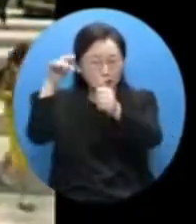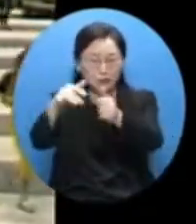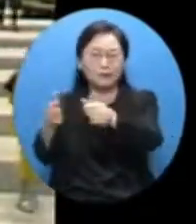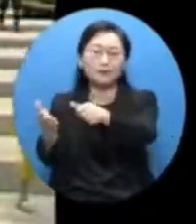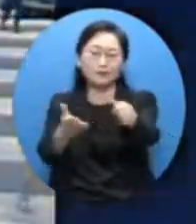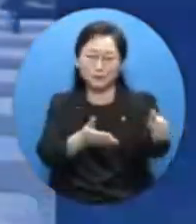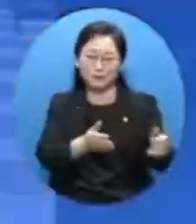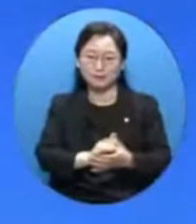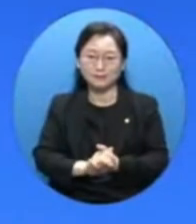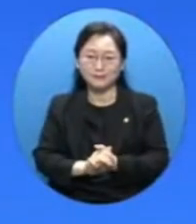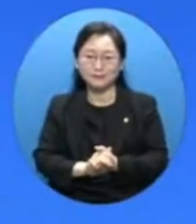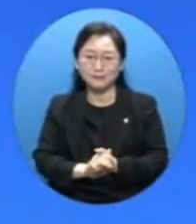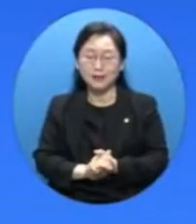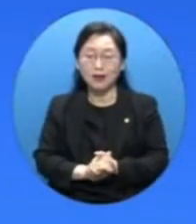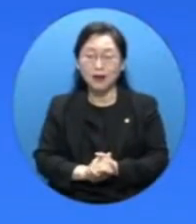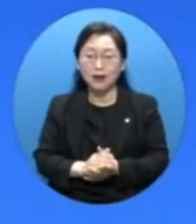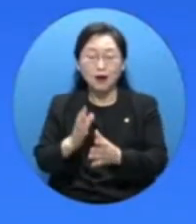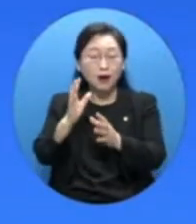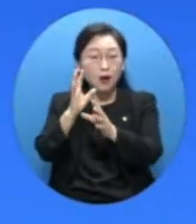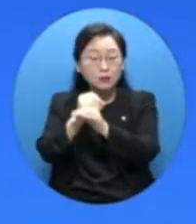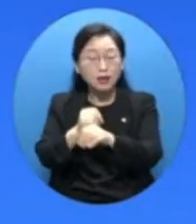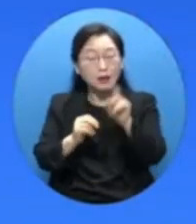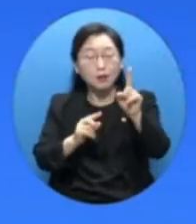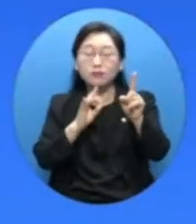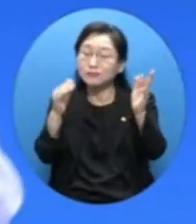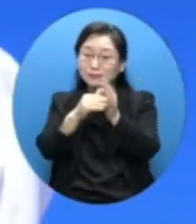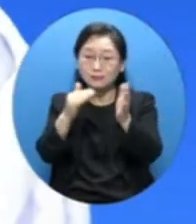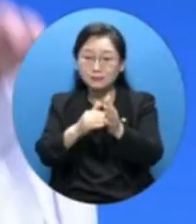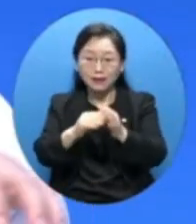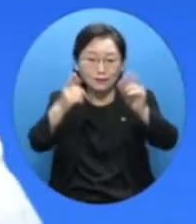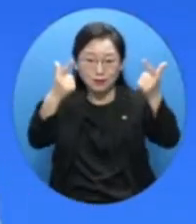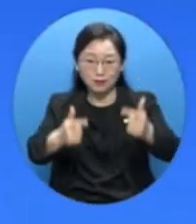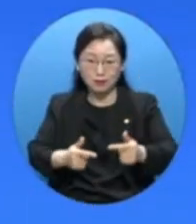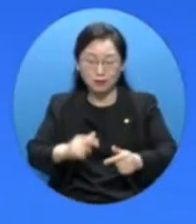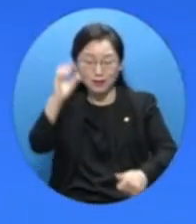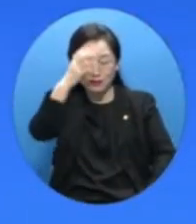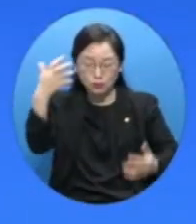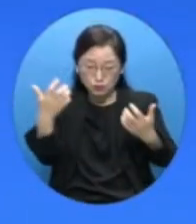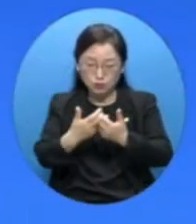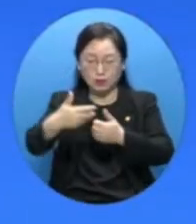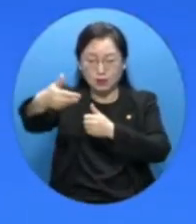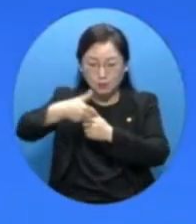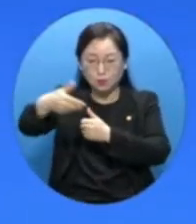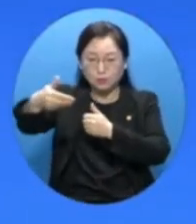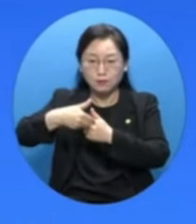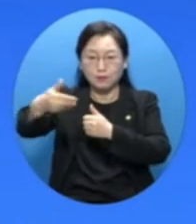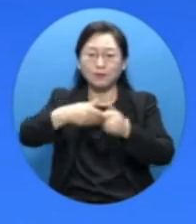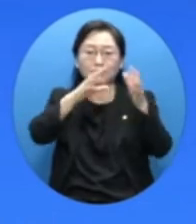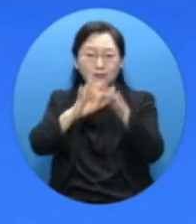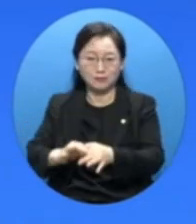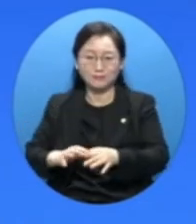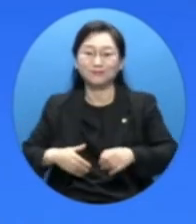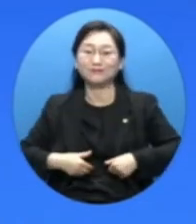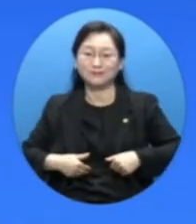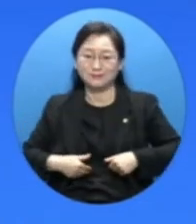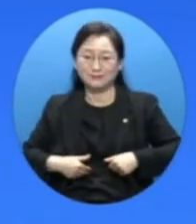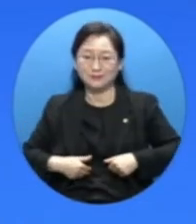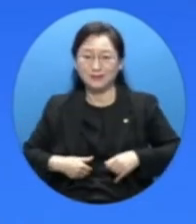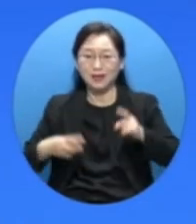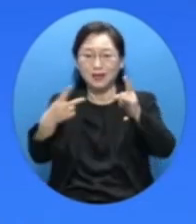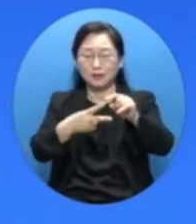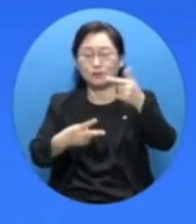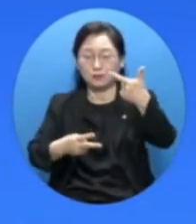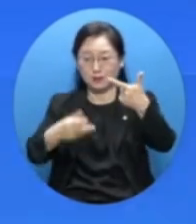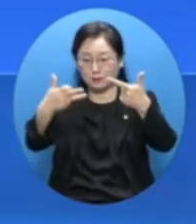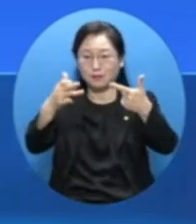것입니다. 언제 한번 성령 충만 받으러 끝나면 안 됩니다. 성령 충만을 받고 또 받고 또 받고 또 받아야 되는 것입니다. 에베소 6장